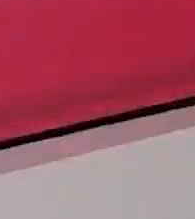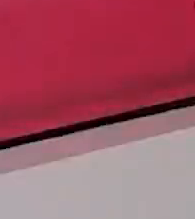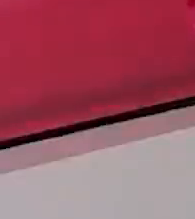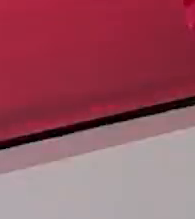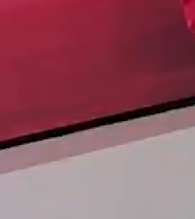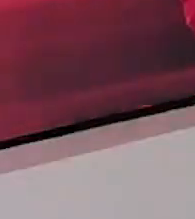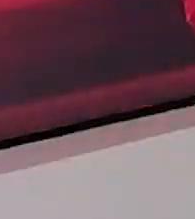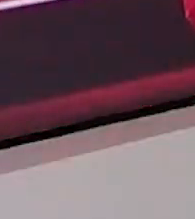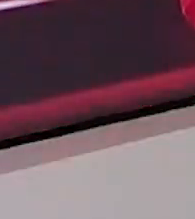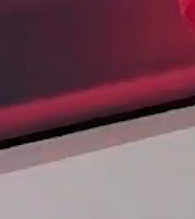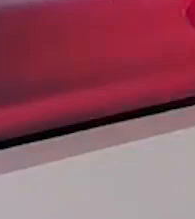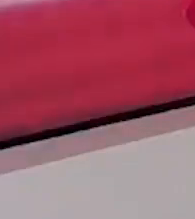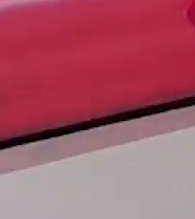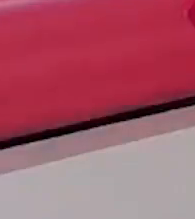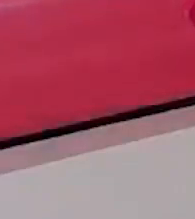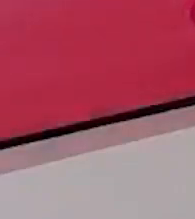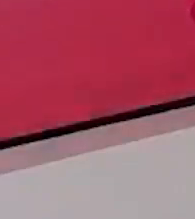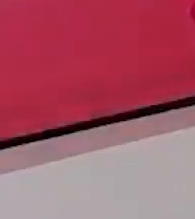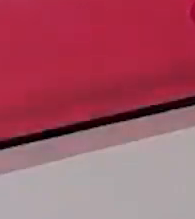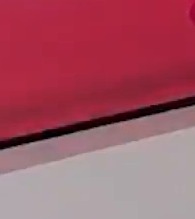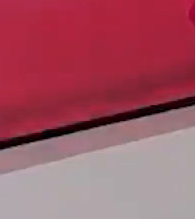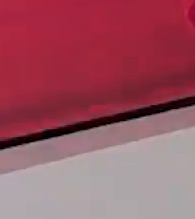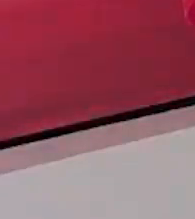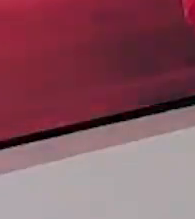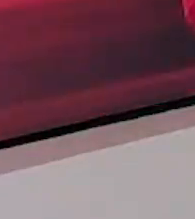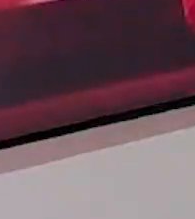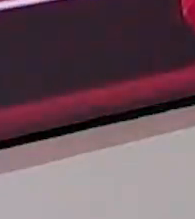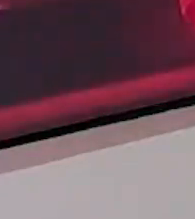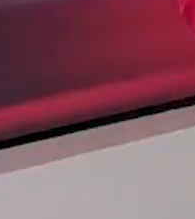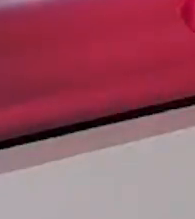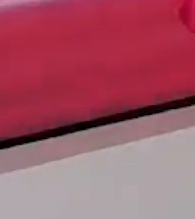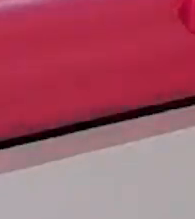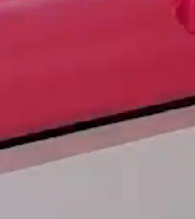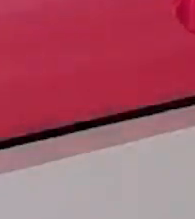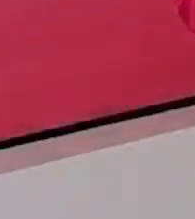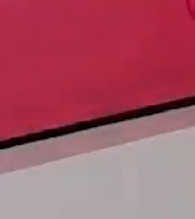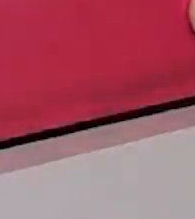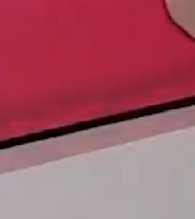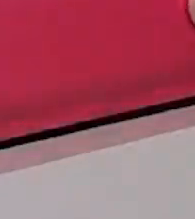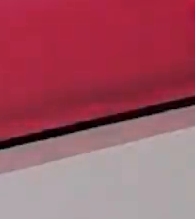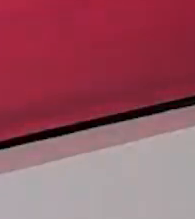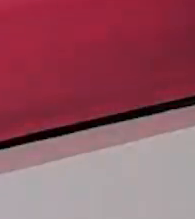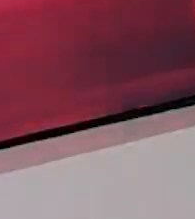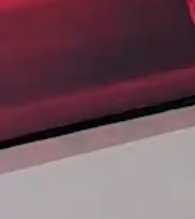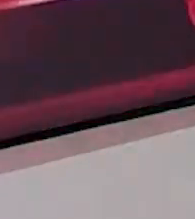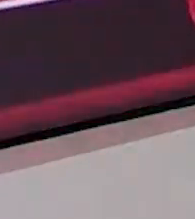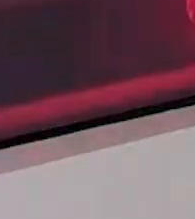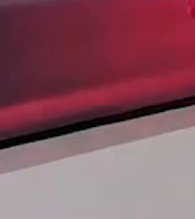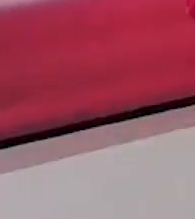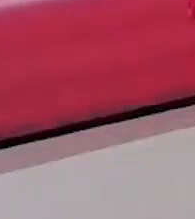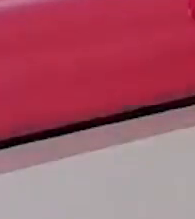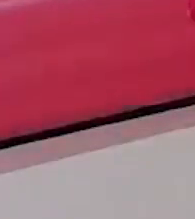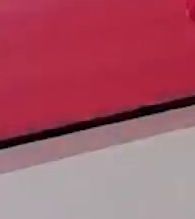Mga kapuso, para una ka sa mga balita, mag-subscribe sa GMA Integrated News sa YouTube. Sa mga kapuso abroad,